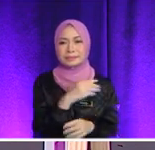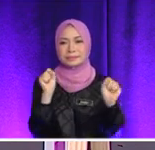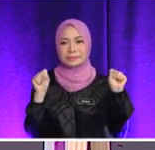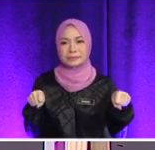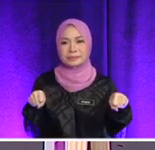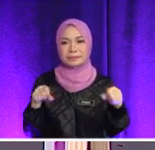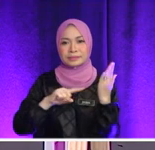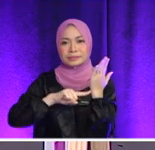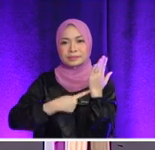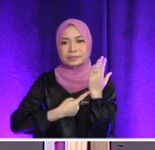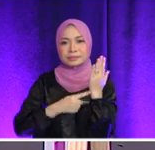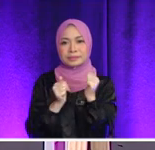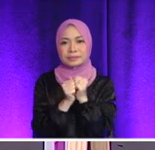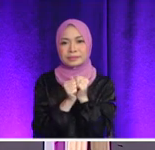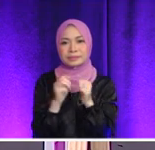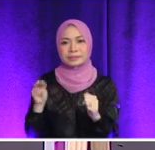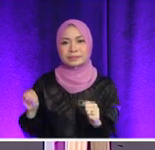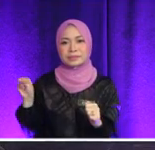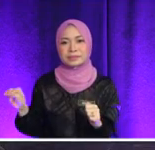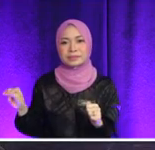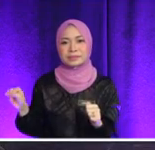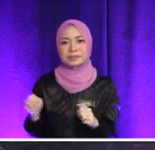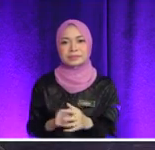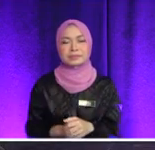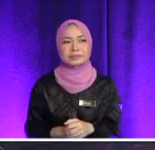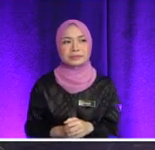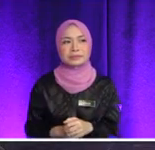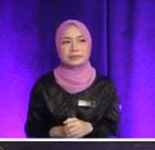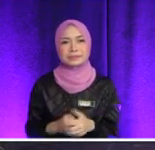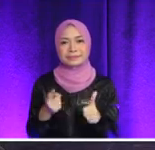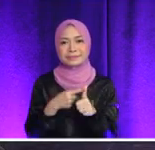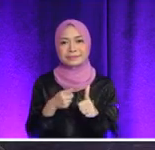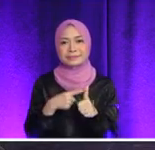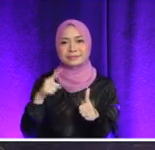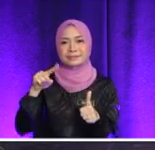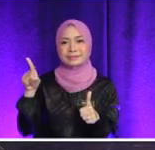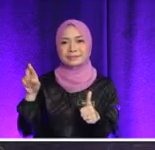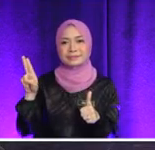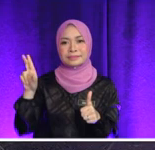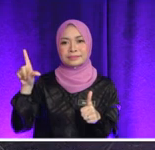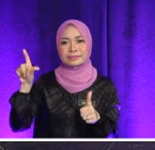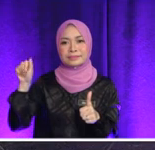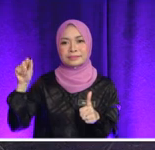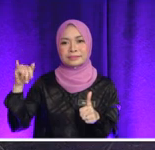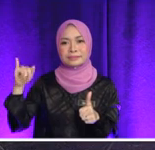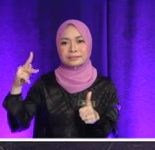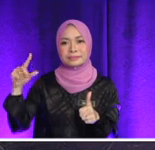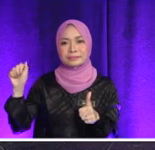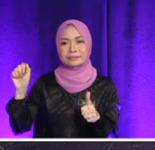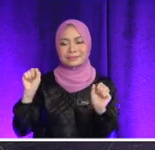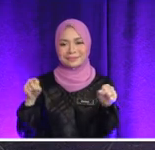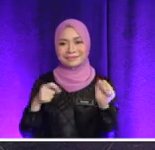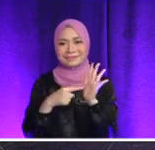yang pertama Oke Zulaika tunjukkan hasil karya dan boleh buat sesi